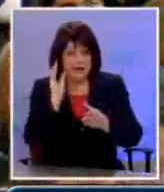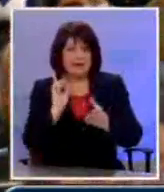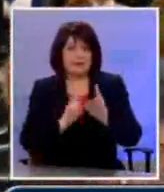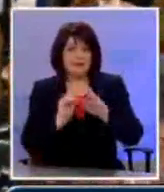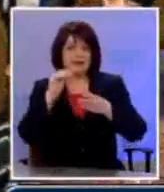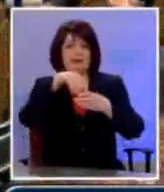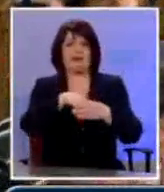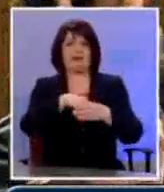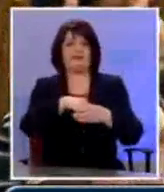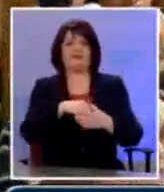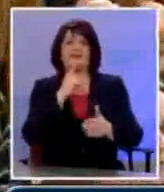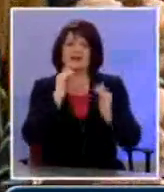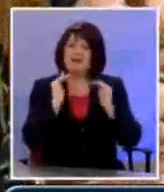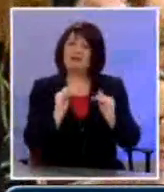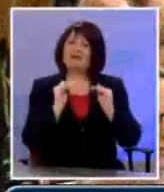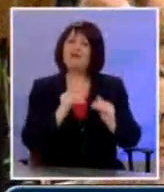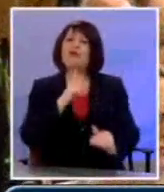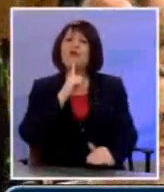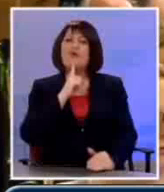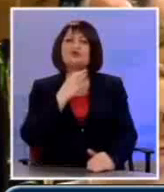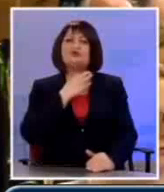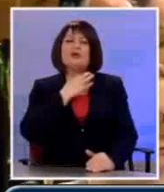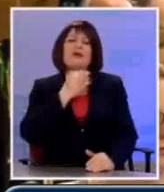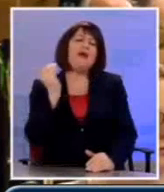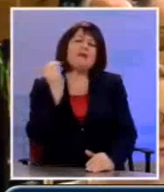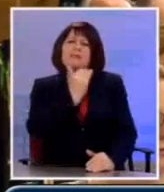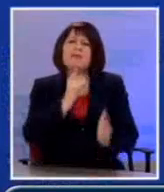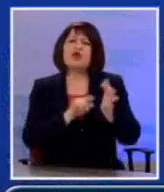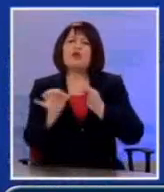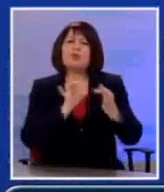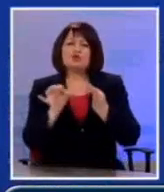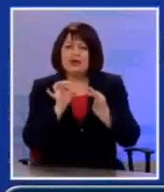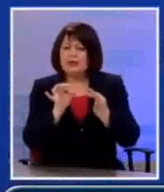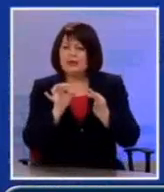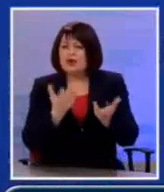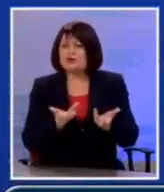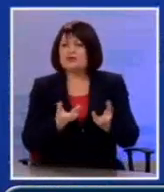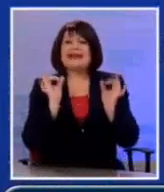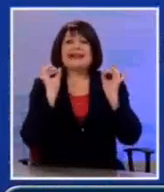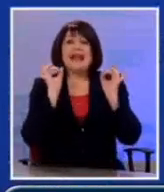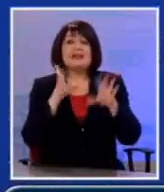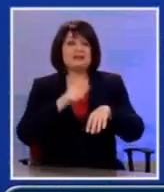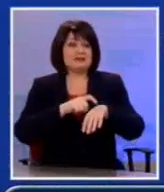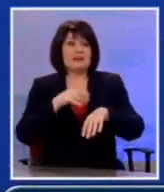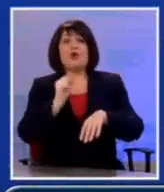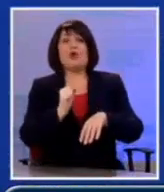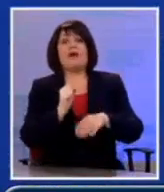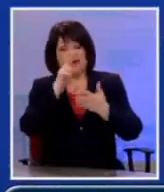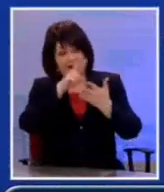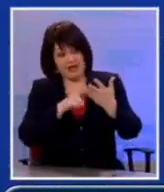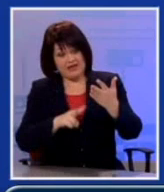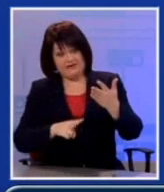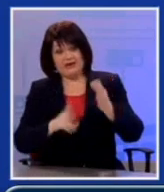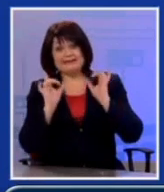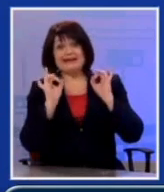να επαναληφθούν τα φαινόμενα των κατεπηγόντων νομοσχεδίων που κανείς δεν προλάβαινε να